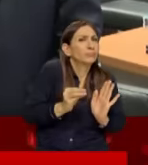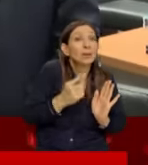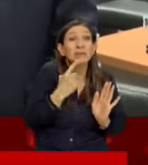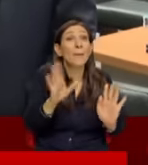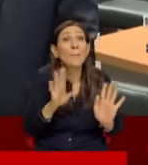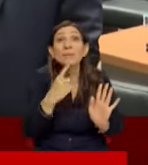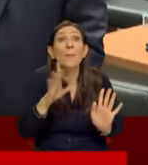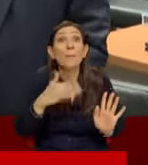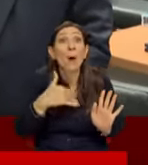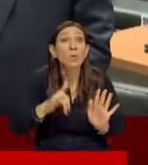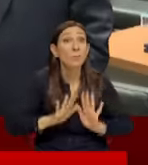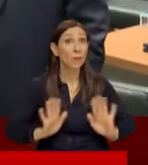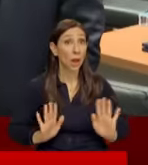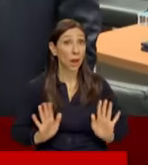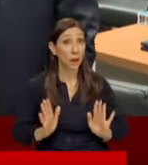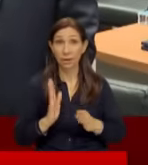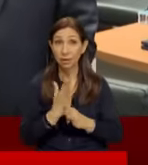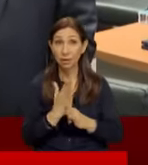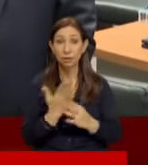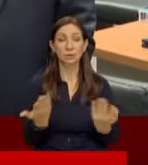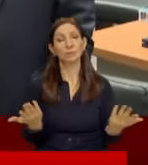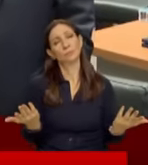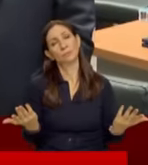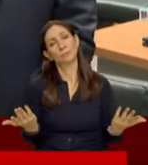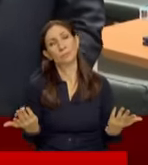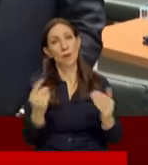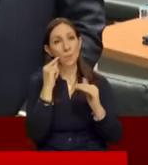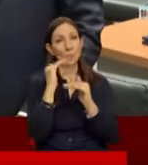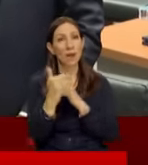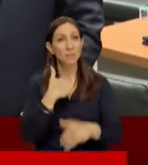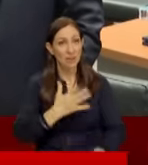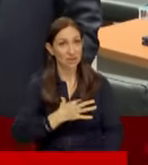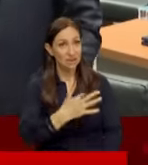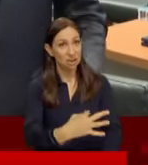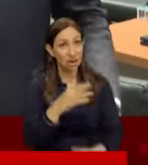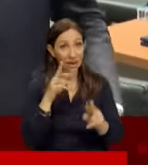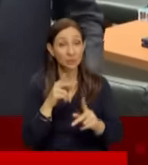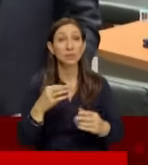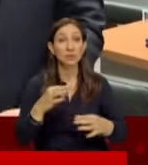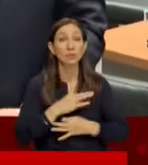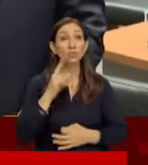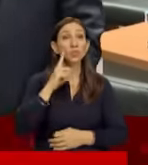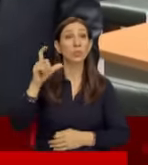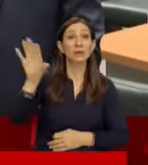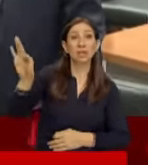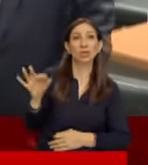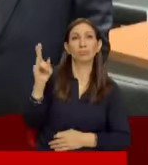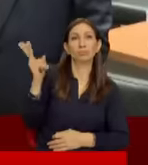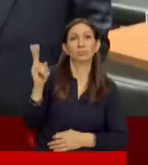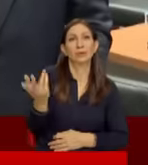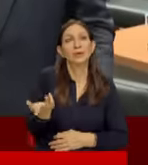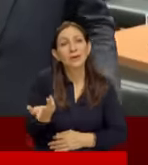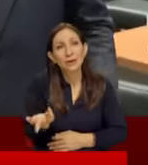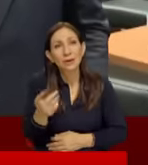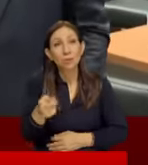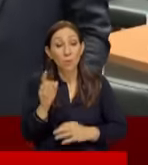ki. Demem de haddime değil. Niçin? Çünkü millet beni seçtiği gibi Sayın Cumhurbaşkanını da seçti. Yani